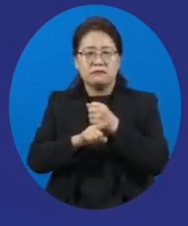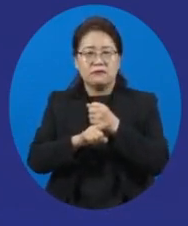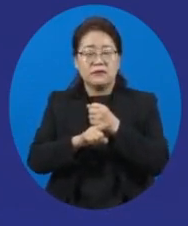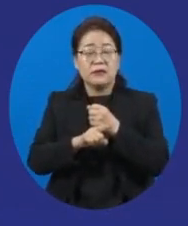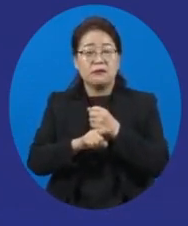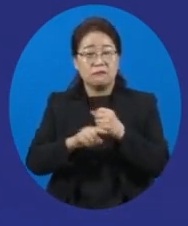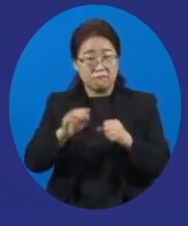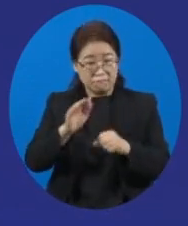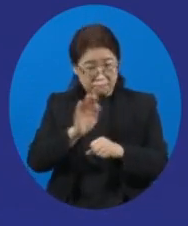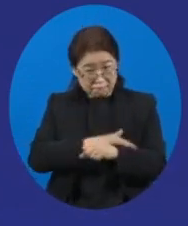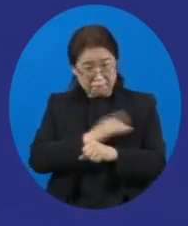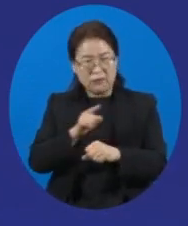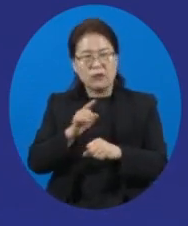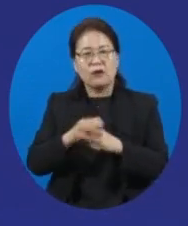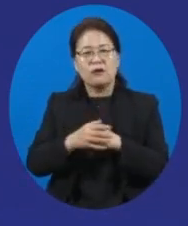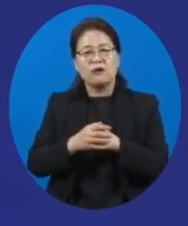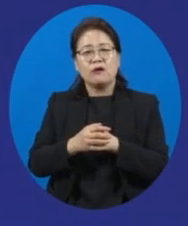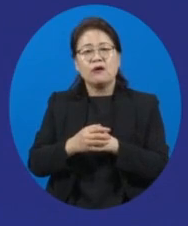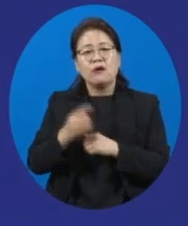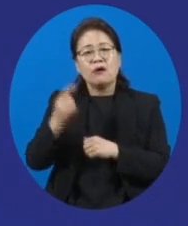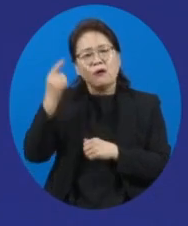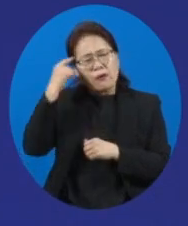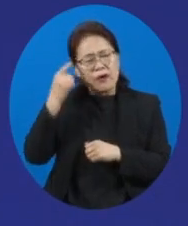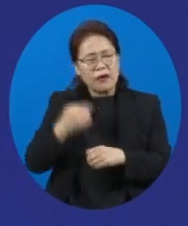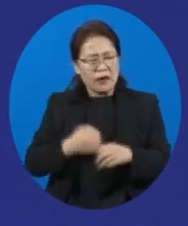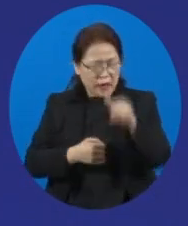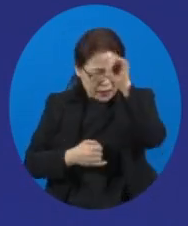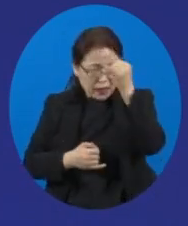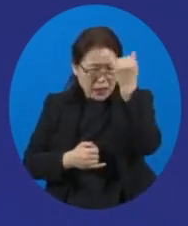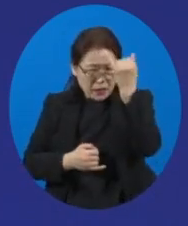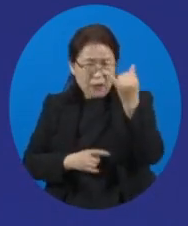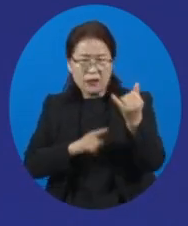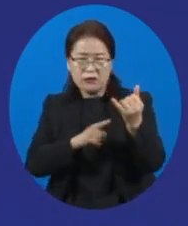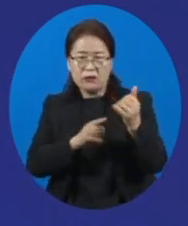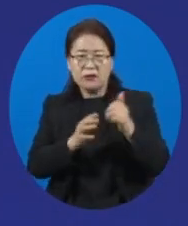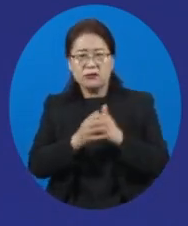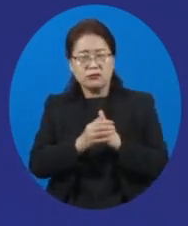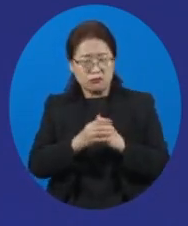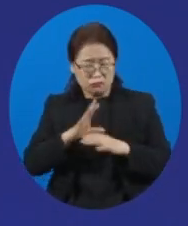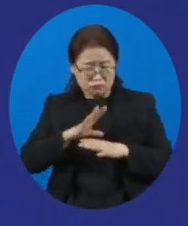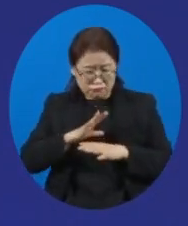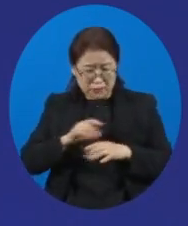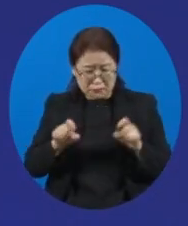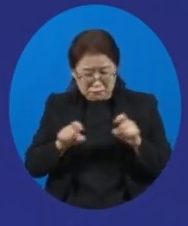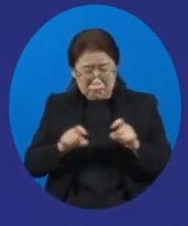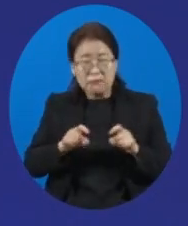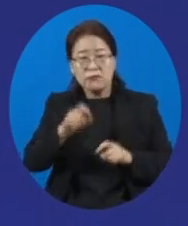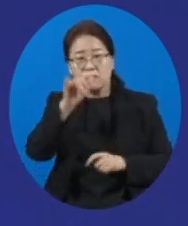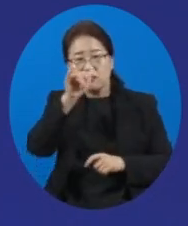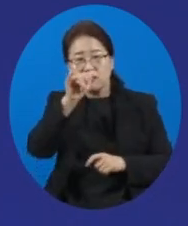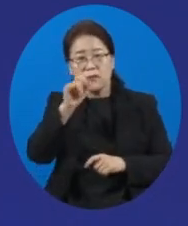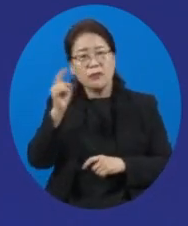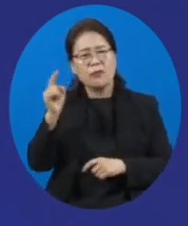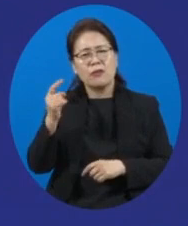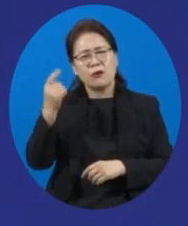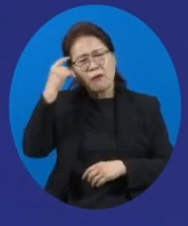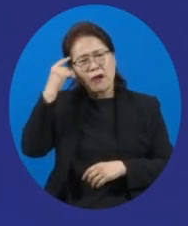그러면 왜 아담과 하와는 그토록 지금 두려워 떨고 있을까요?